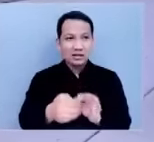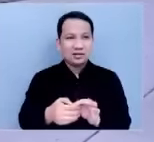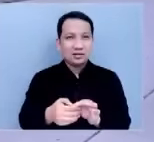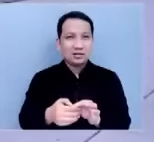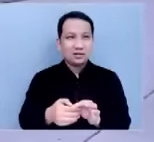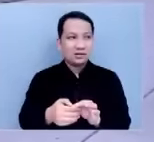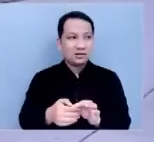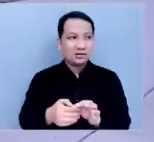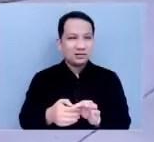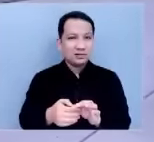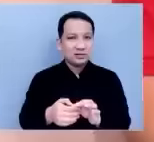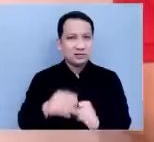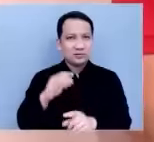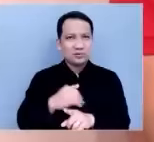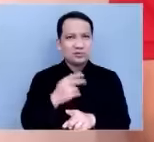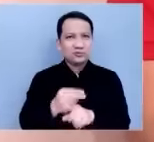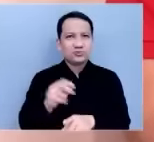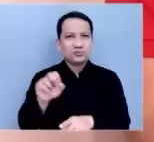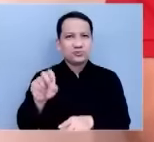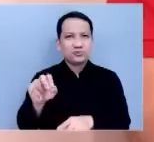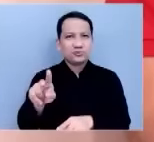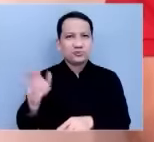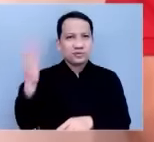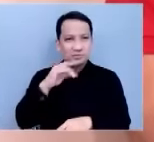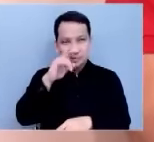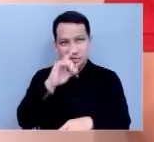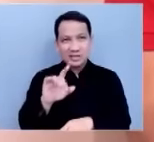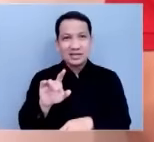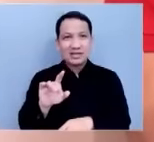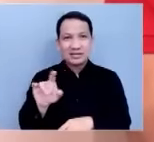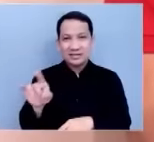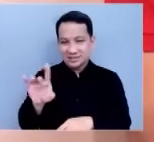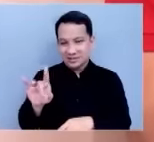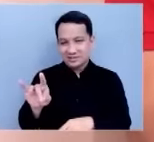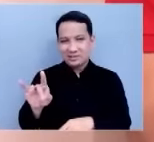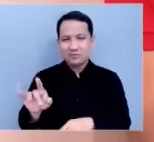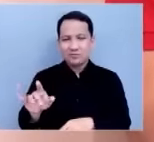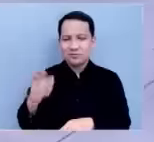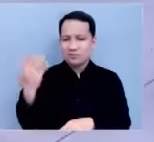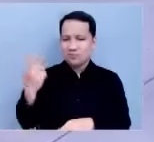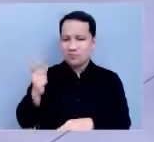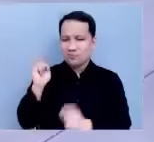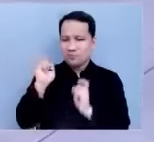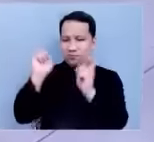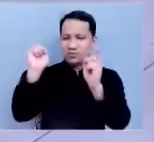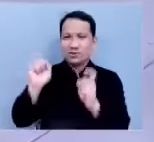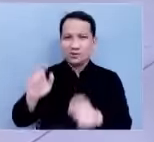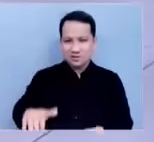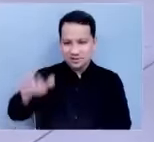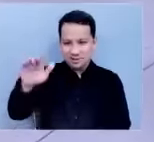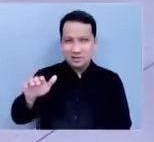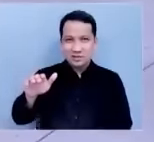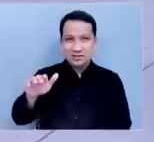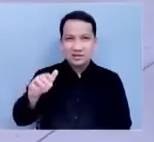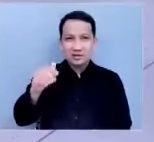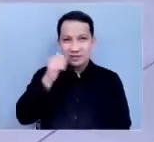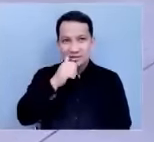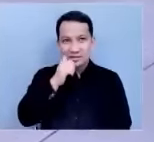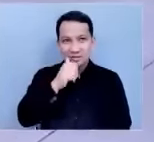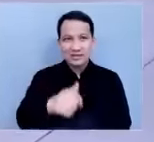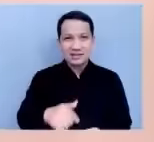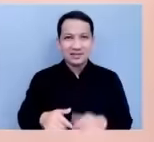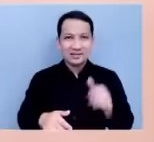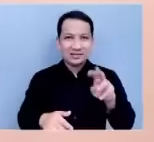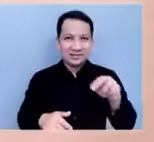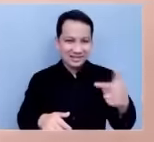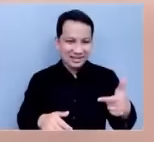Nag-dibo na siya nung June 12. Ah, talaga? 18 na yan. Opo, 18 na. Grabe ang bilis ng panahon. Dalaga na yung bata. Si Aling maliit. Maliit